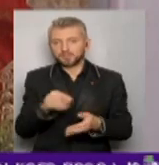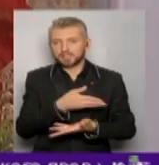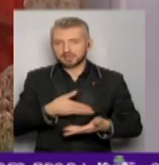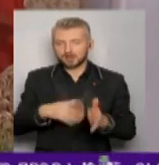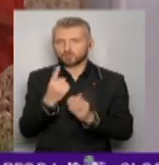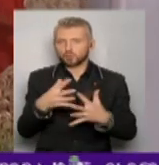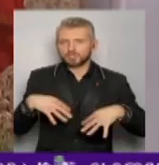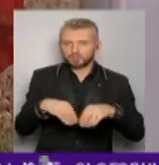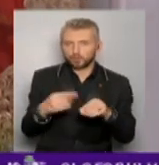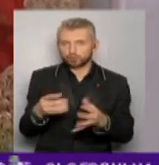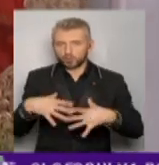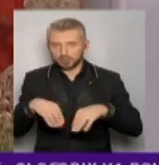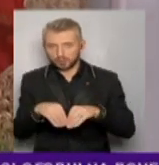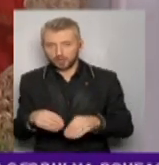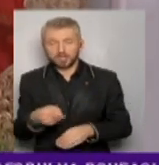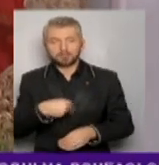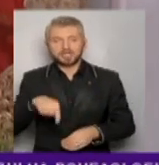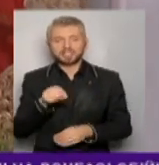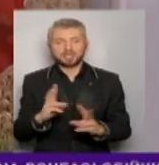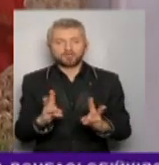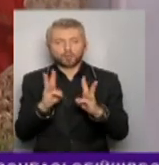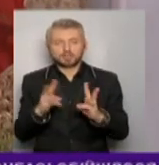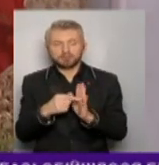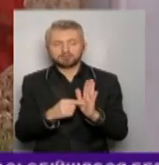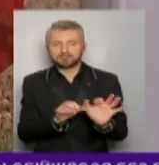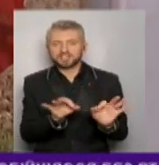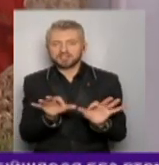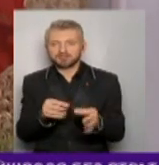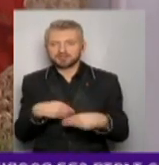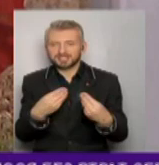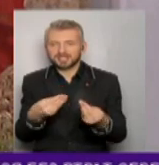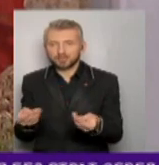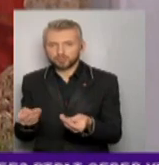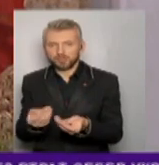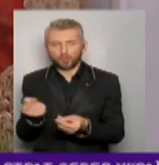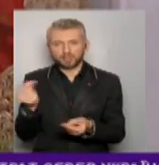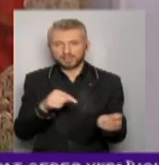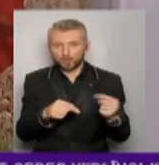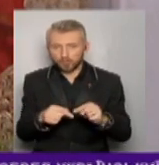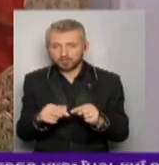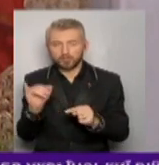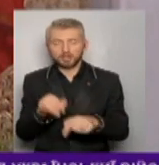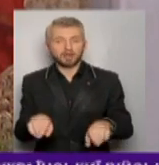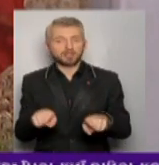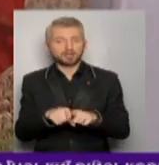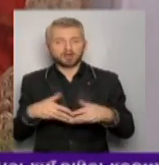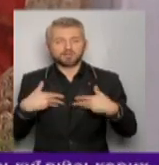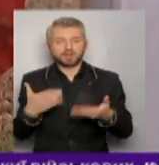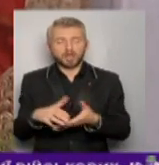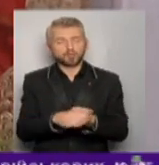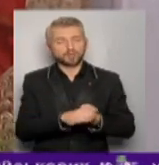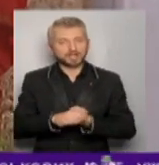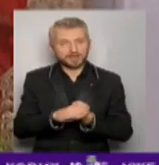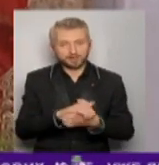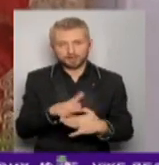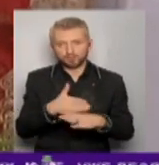одну родину. Ми цим вогнем ділимося один з одним і таким чином виявляємо єдність